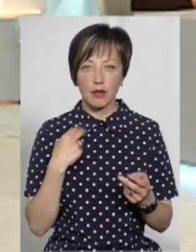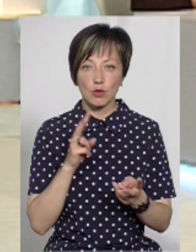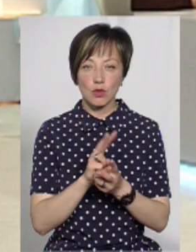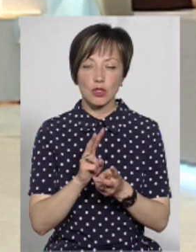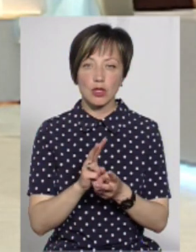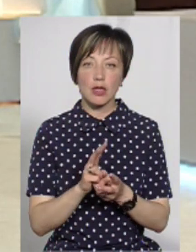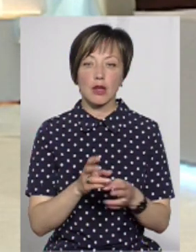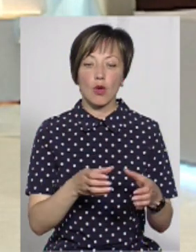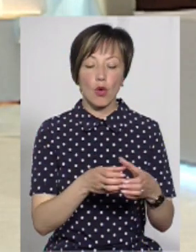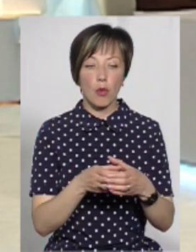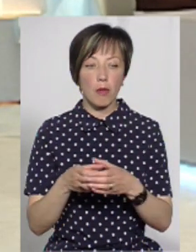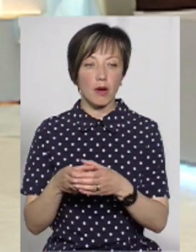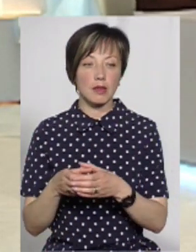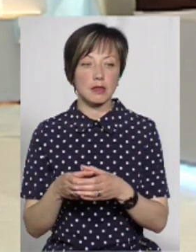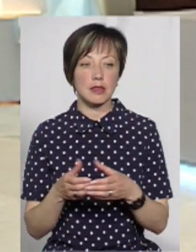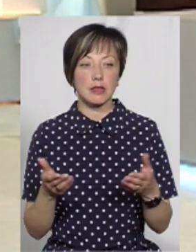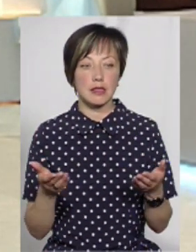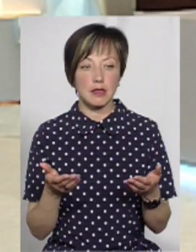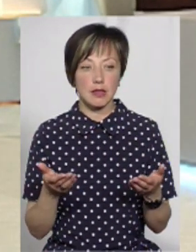зустрічаються громади, які